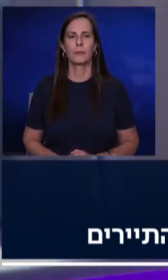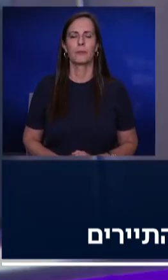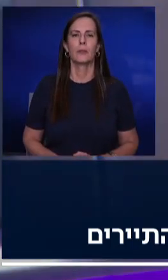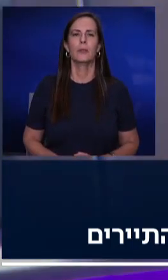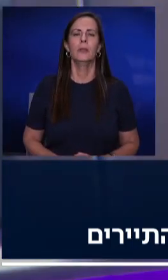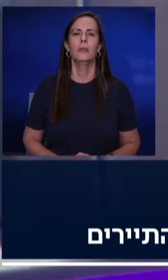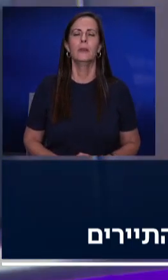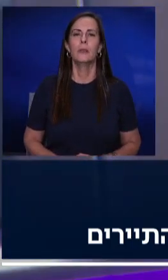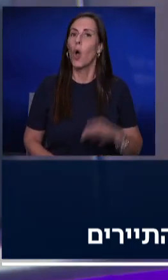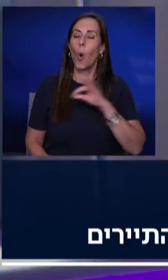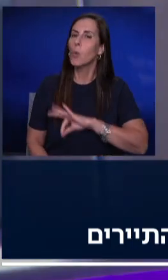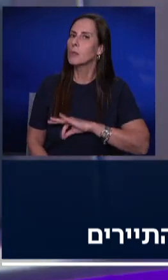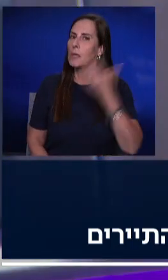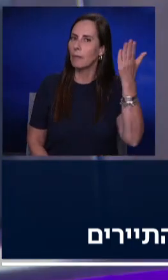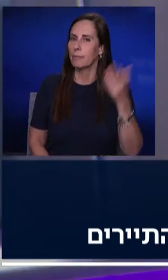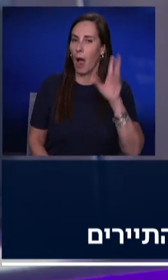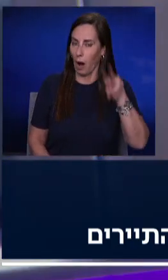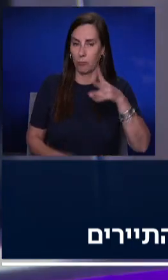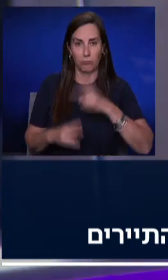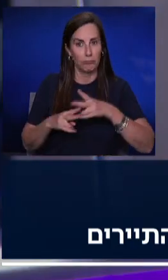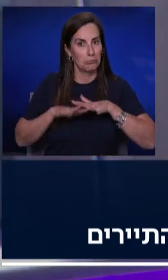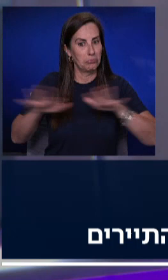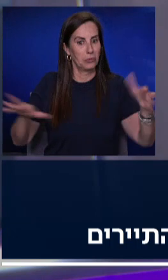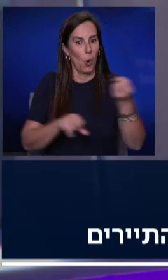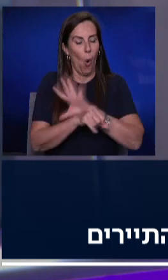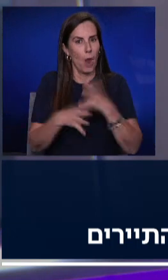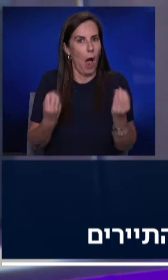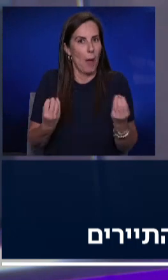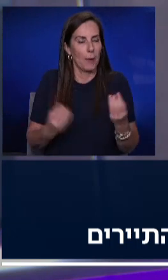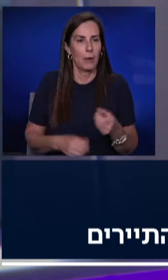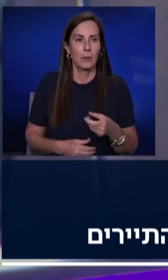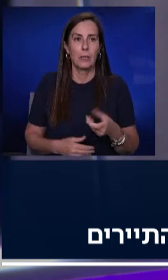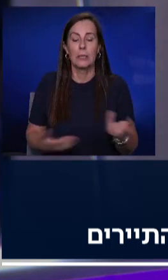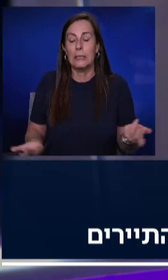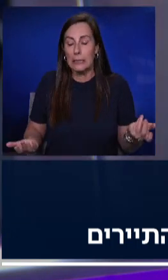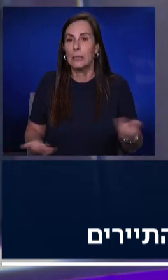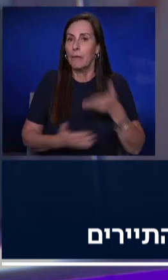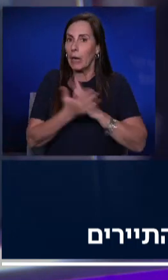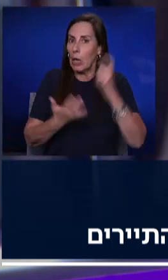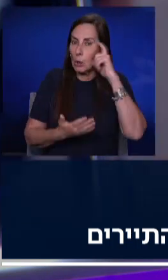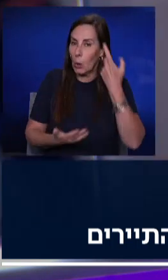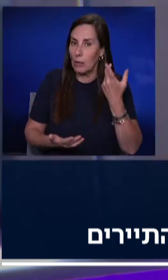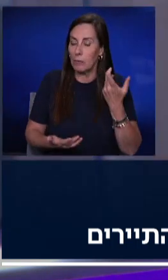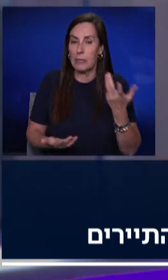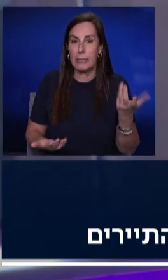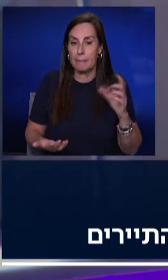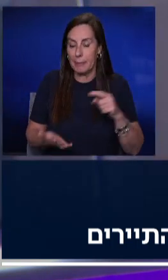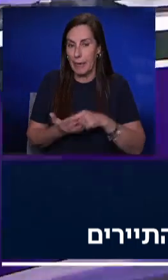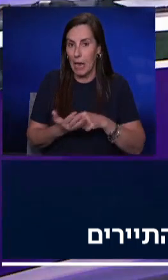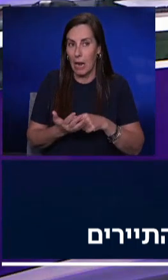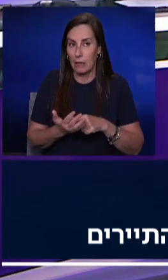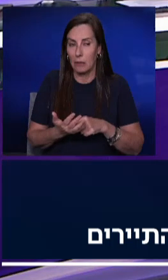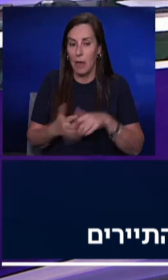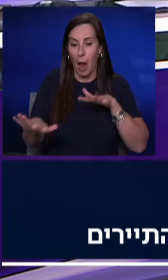רוסיה, שם גם התחלואה שעוברת ציים, ויש מי שדואג האם העובדה שממשלת ישראל אישרה את